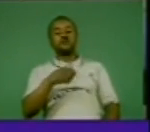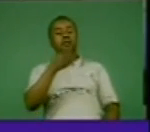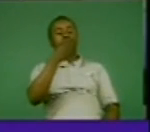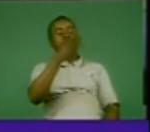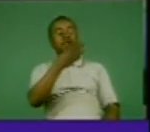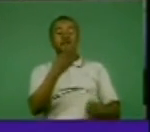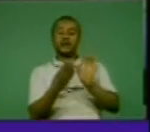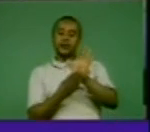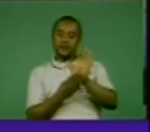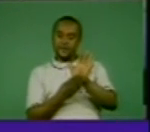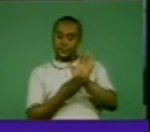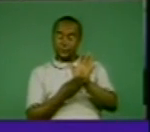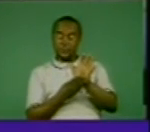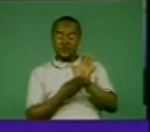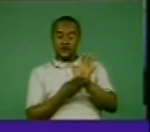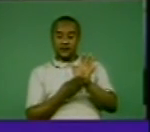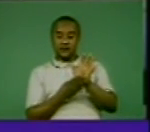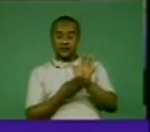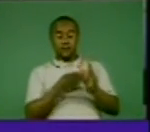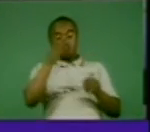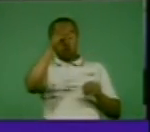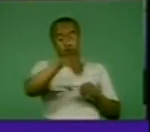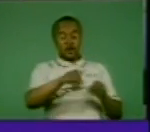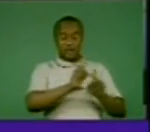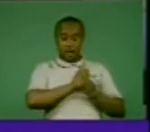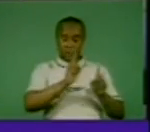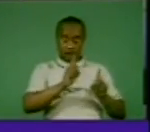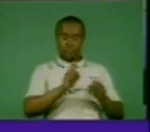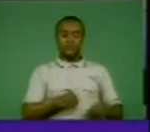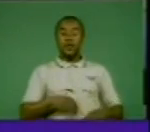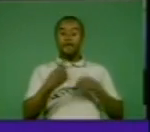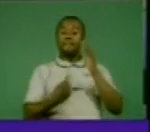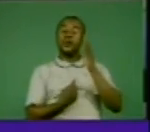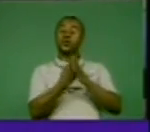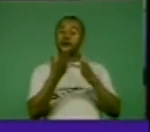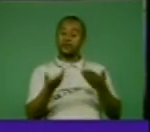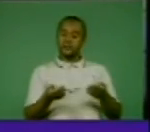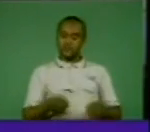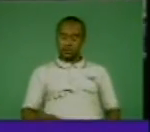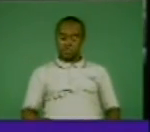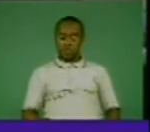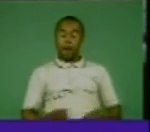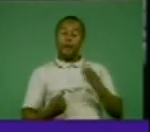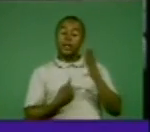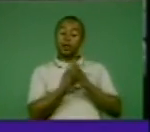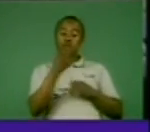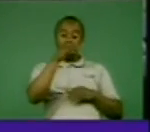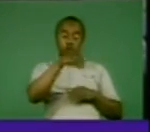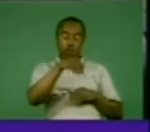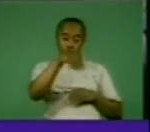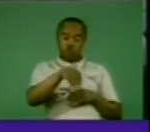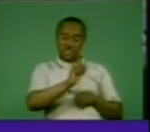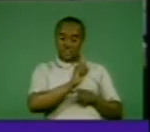hapana ni kwenye ibara ya 8 na 9. Matokeo, kura za hapana zilikuwa kati